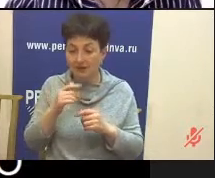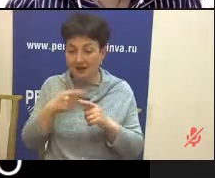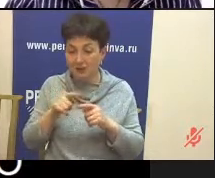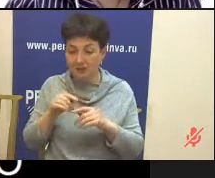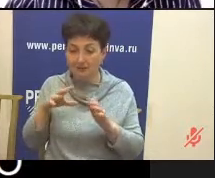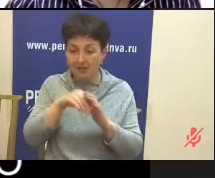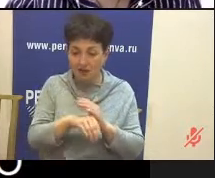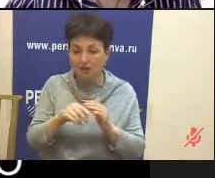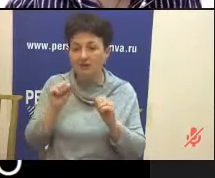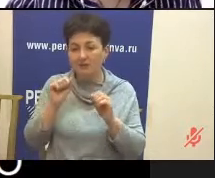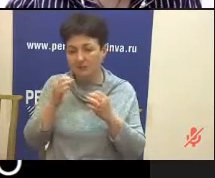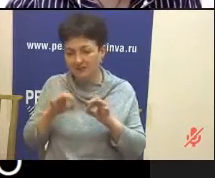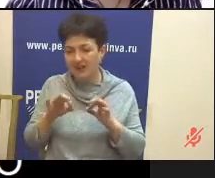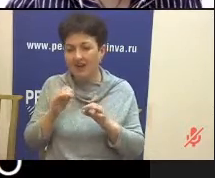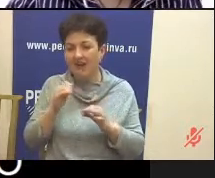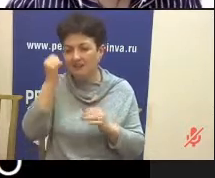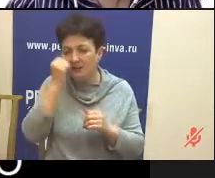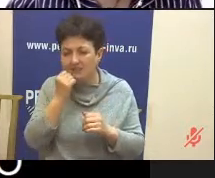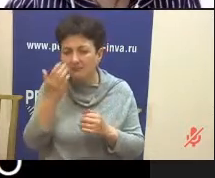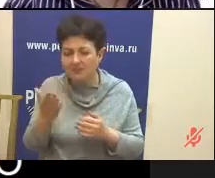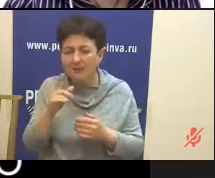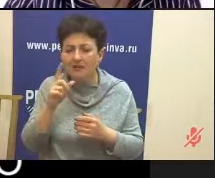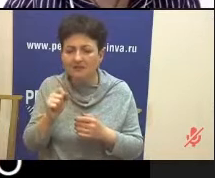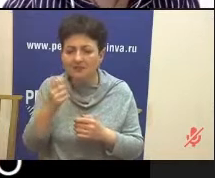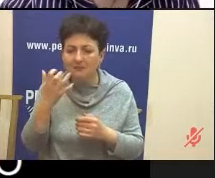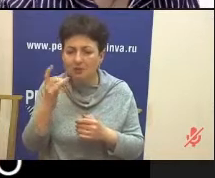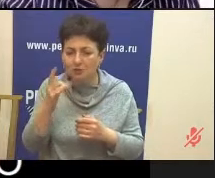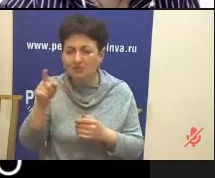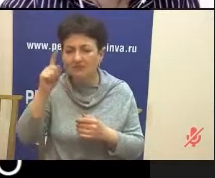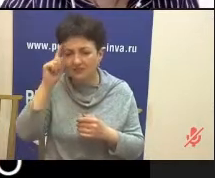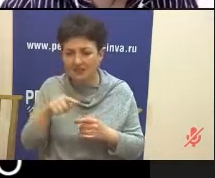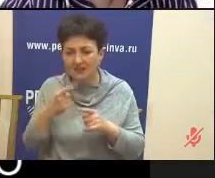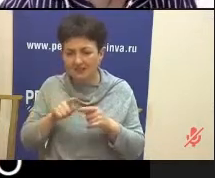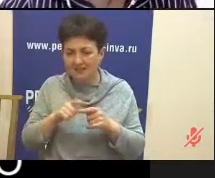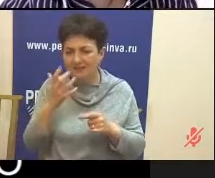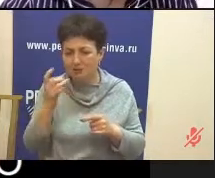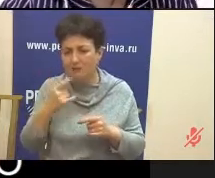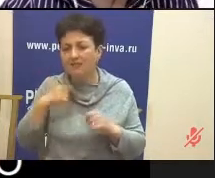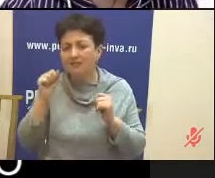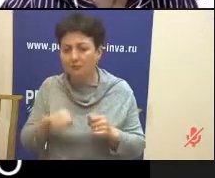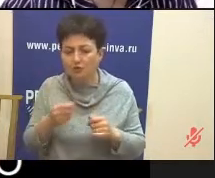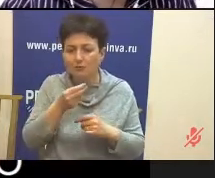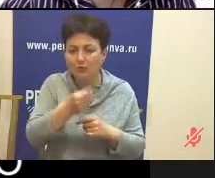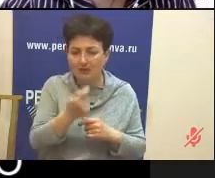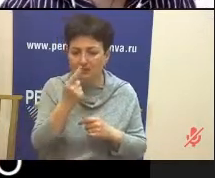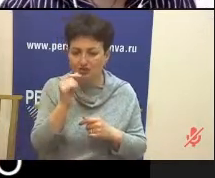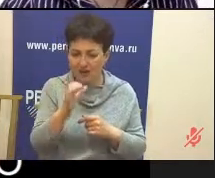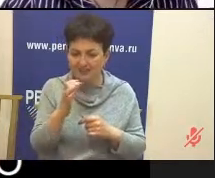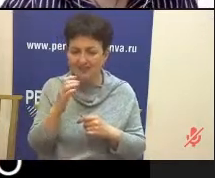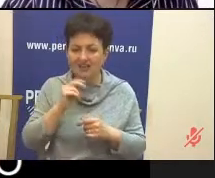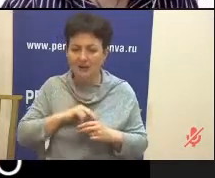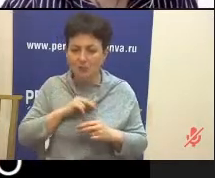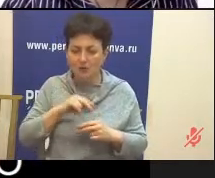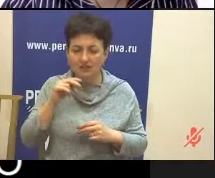сумма, которую люди положили, на самом деле позволяет вам сделать. Например, спасибо вам за ваши 500 рублей. Вы знали, что на эти 500 рублей